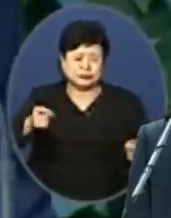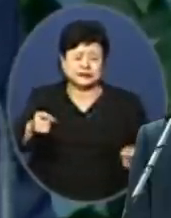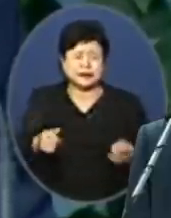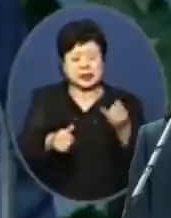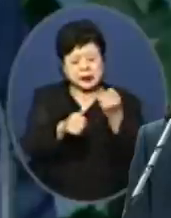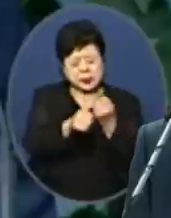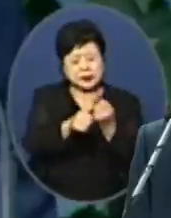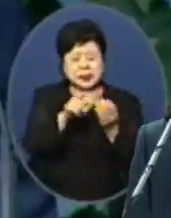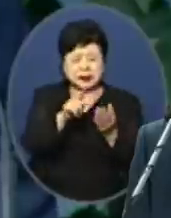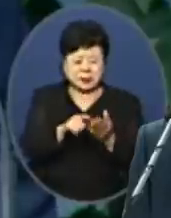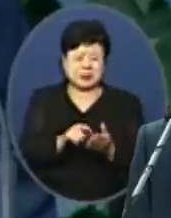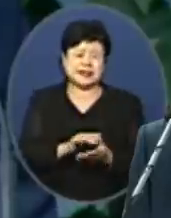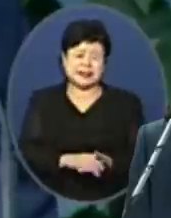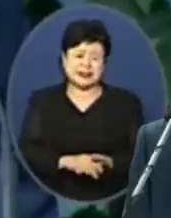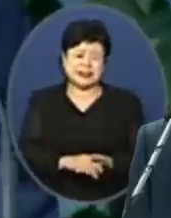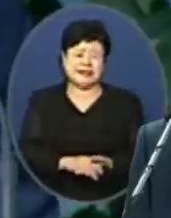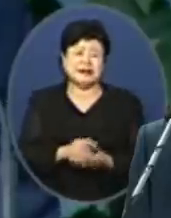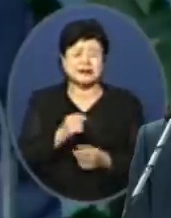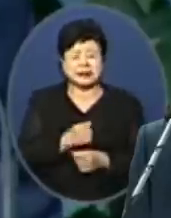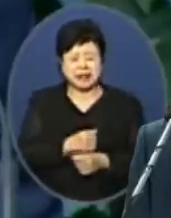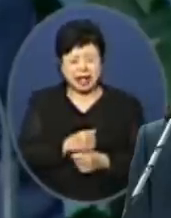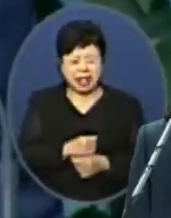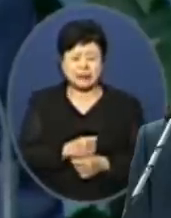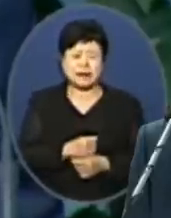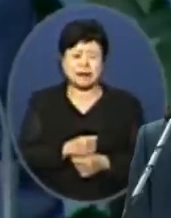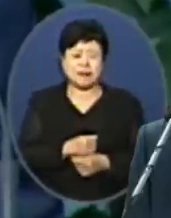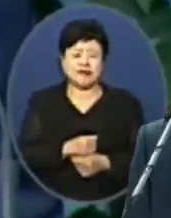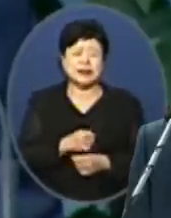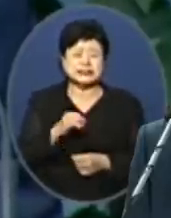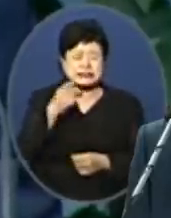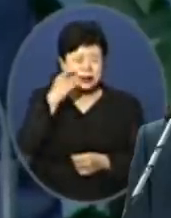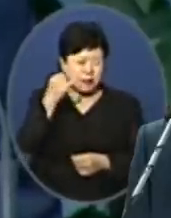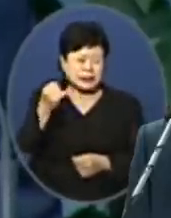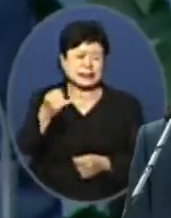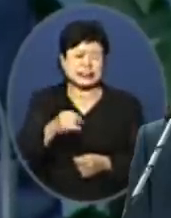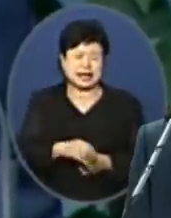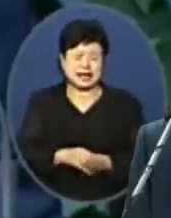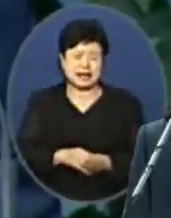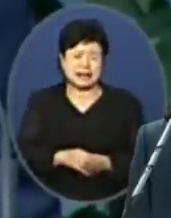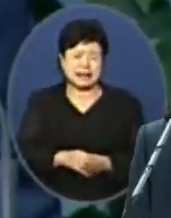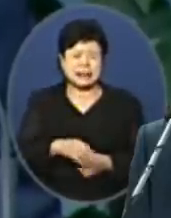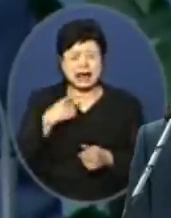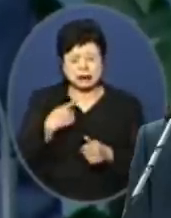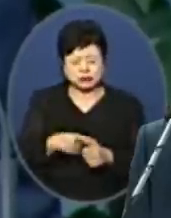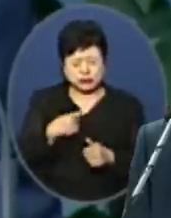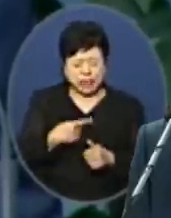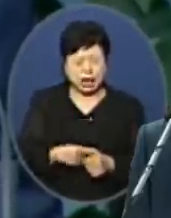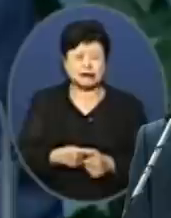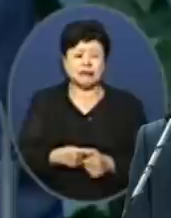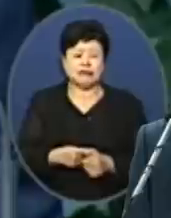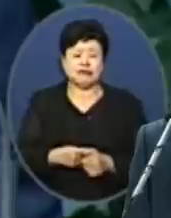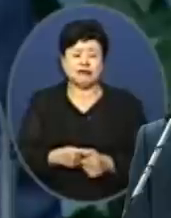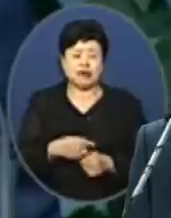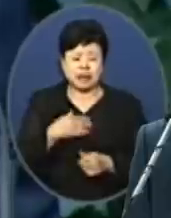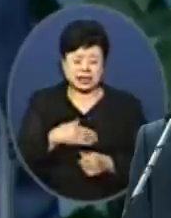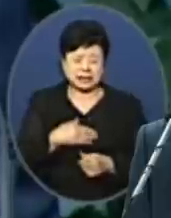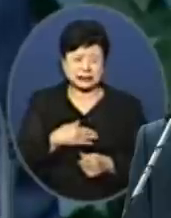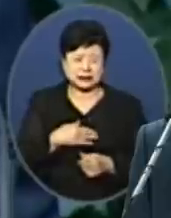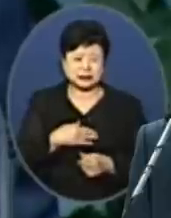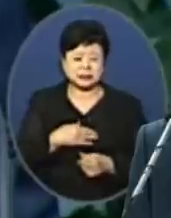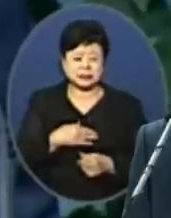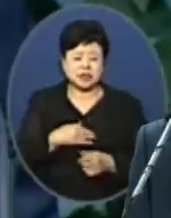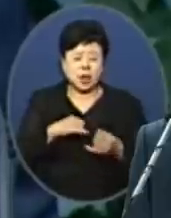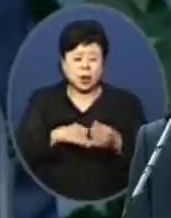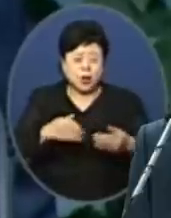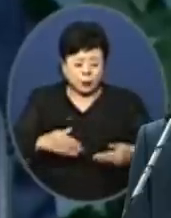시집 올 때 그때 어떻게 했는데 시어머니가 어떻게 나를 무시하고 알았어 알아들었어요. 원점